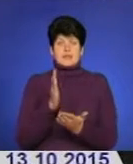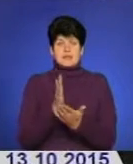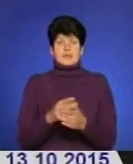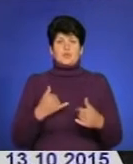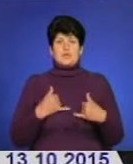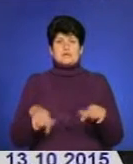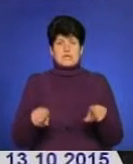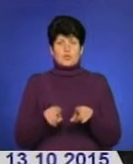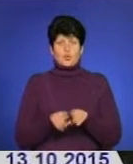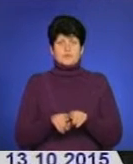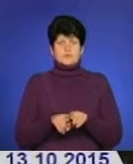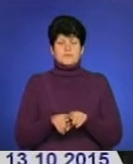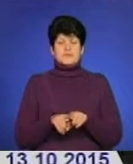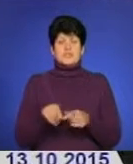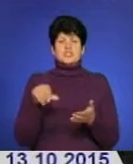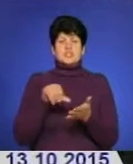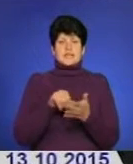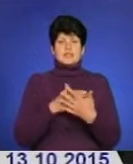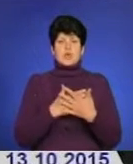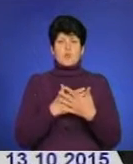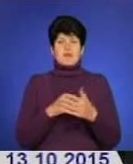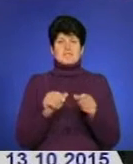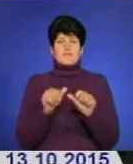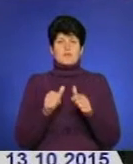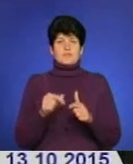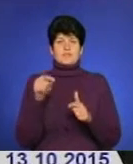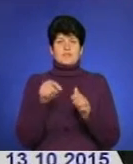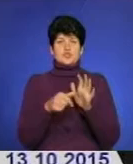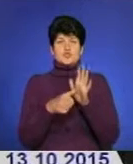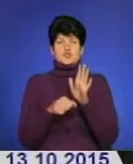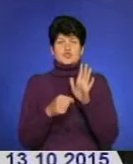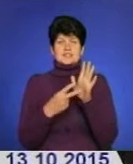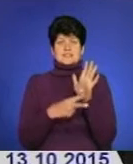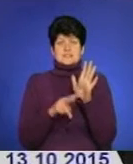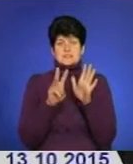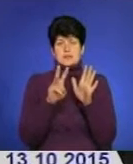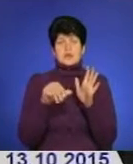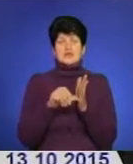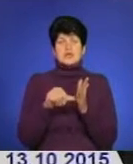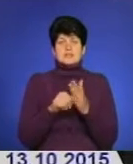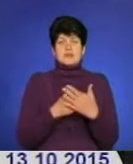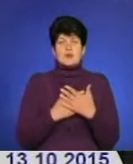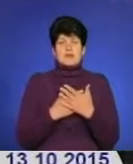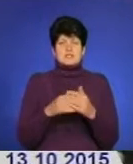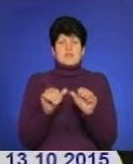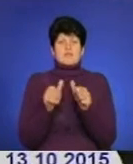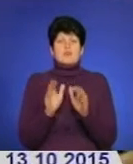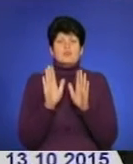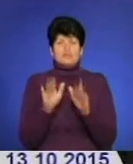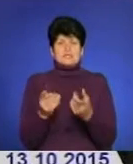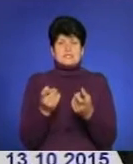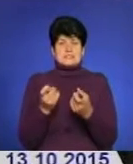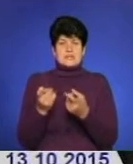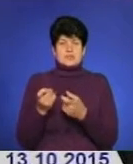також члени громадських формувань, 1673 учасника громадських формувань буде залучено. Це